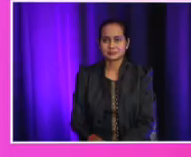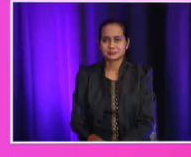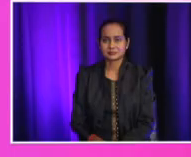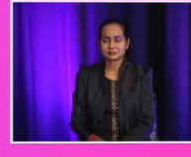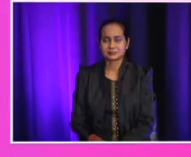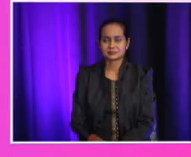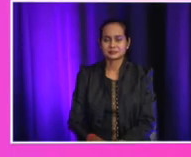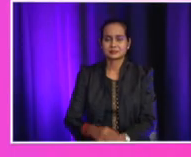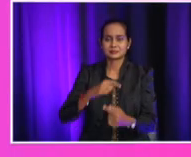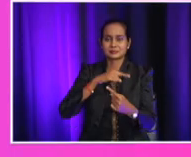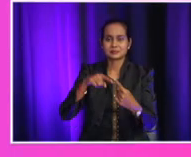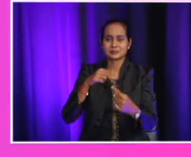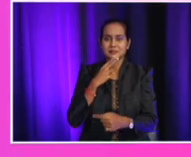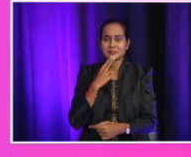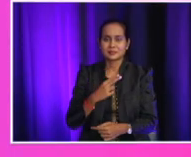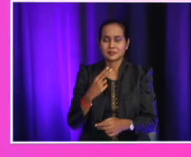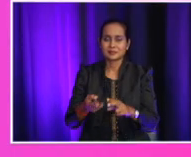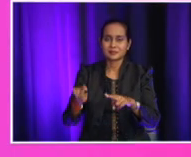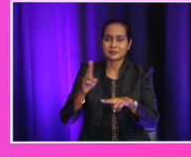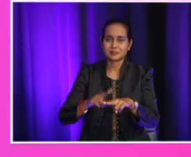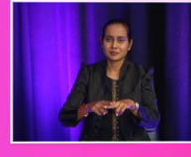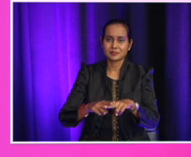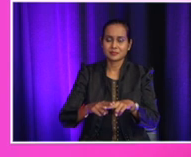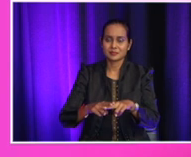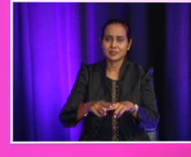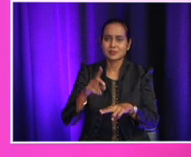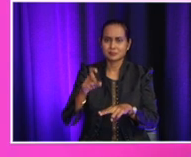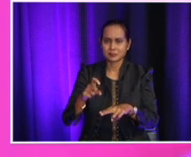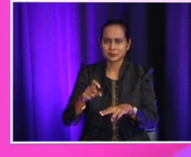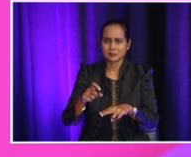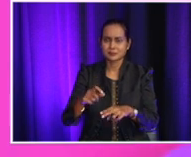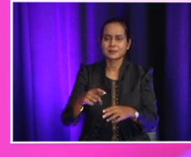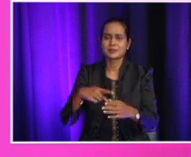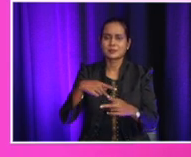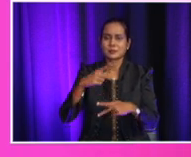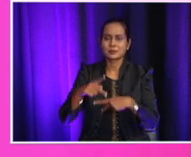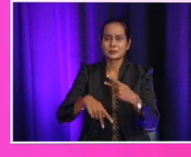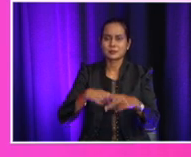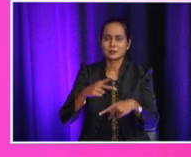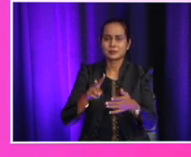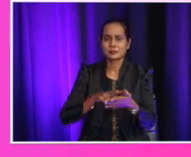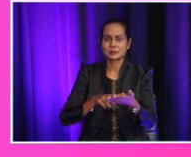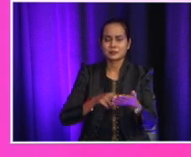apabila umat seseorang itu meningkat sudah tentu teknik dan proses pembacaan akan meningkat Betulkah